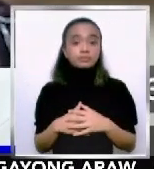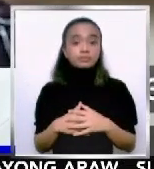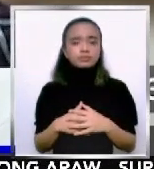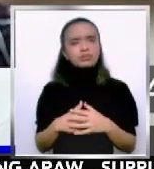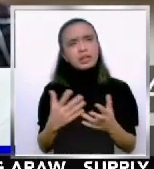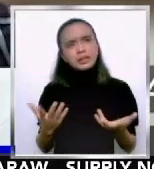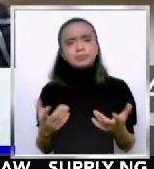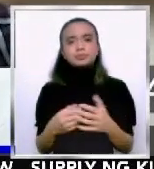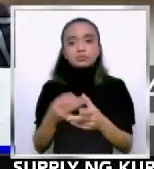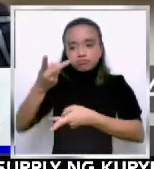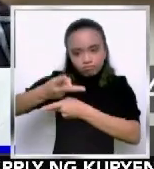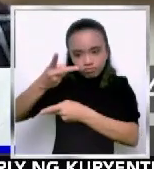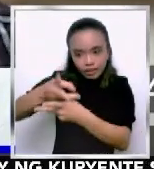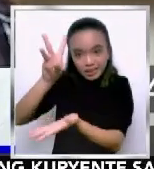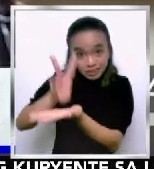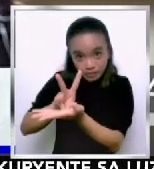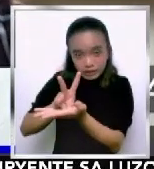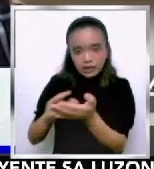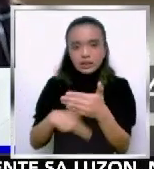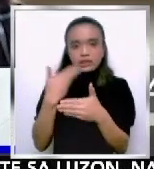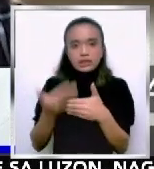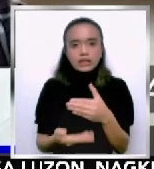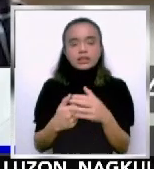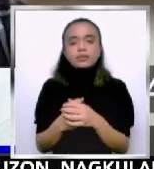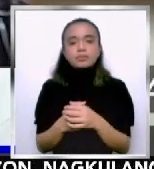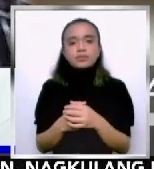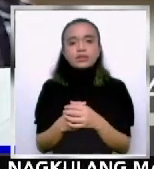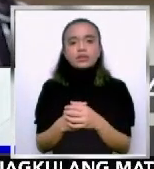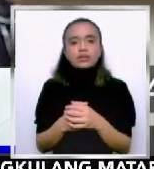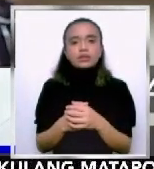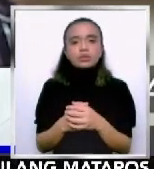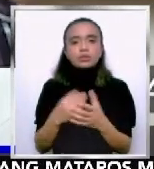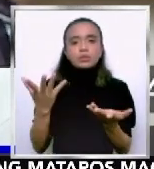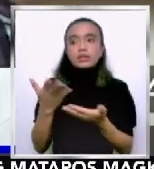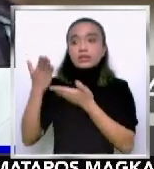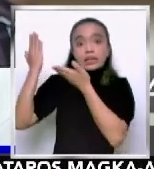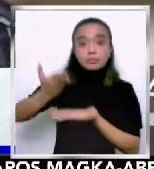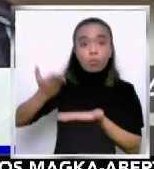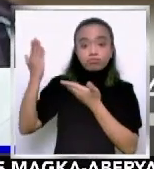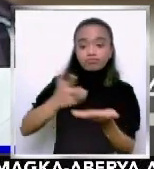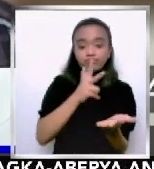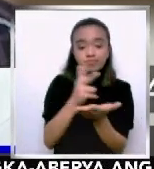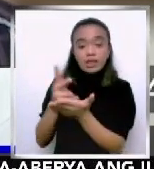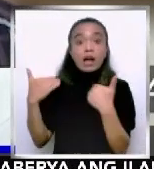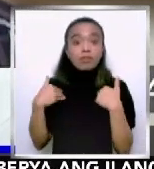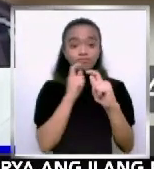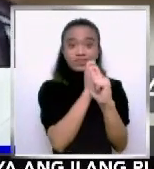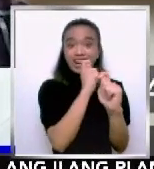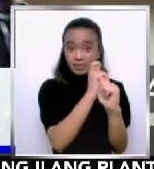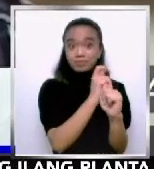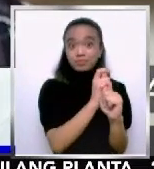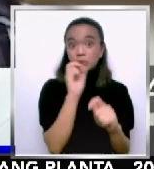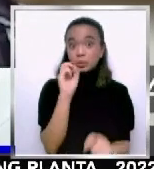i-store niya muna yon, and then, we-withdrawin yun from the import terminal. May mga truck din, mga lorry, no?